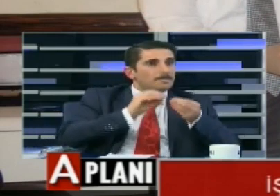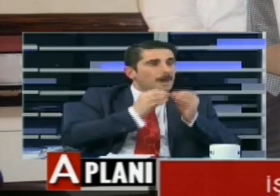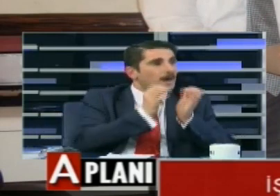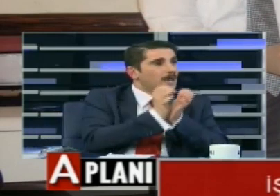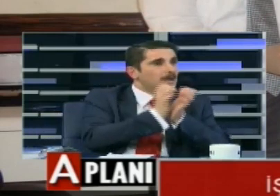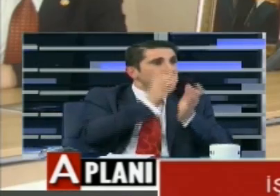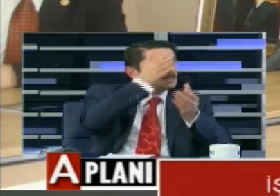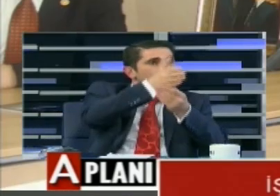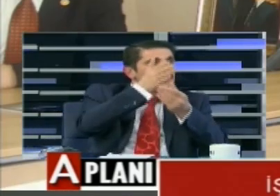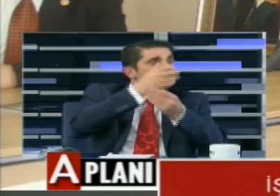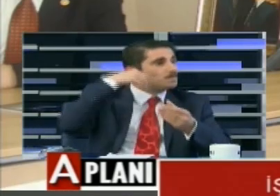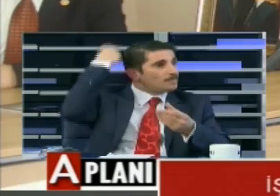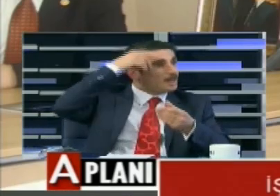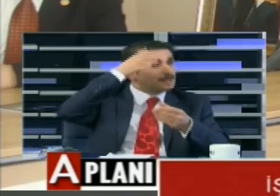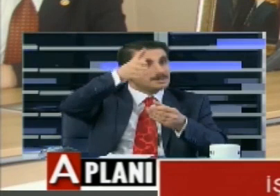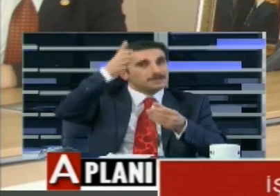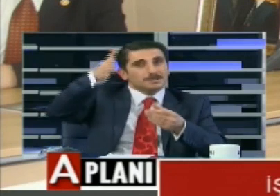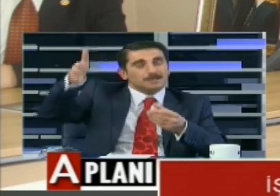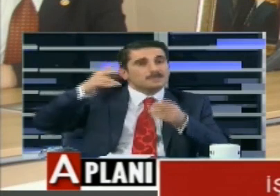sıkıntılar yaşıyoruz normal bireyler gibi.